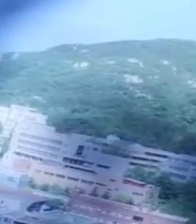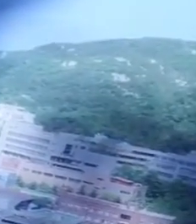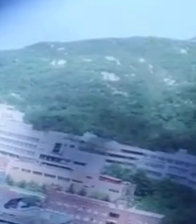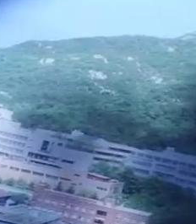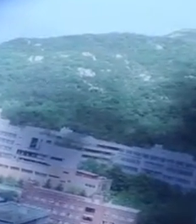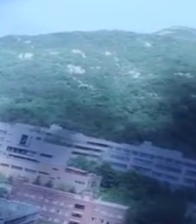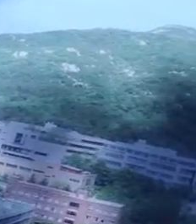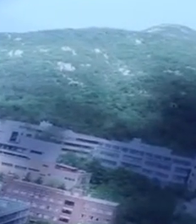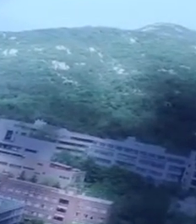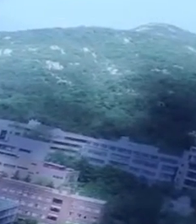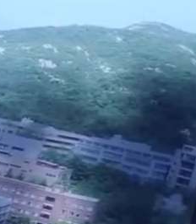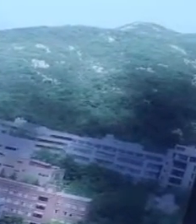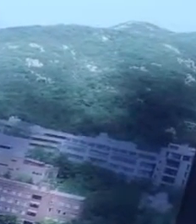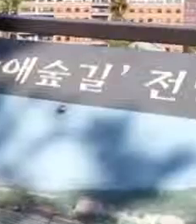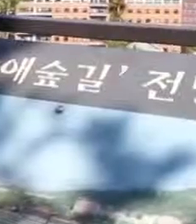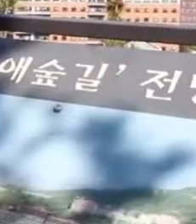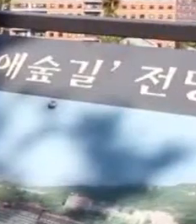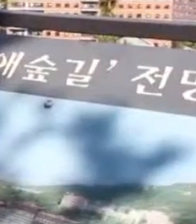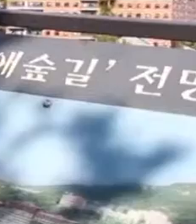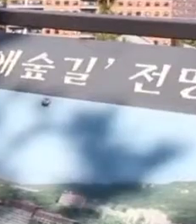여기 봐봐, 찍어 줄게.